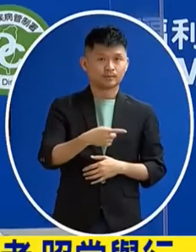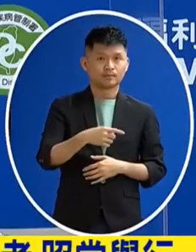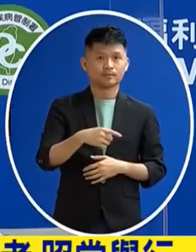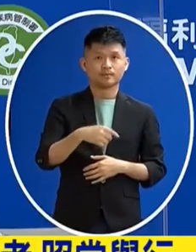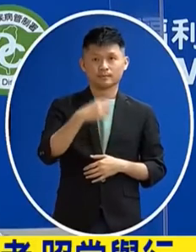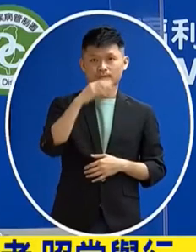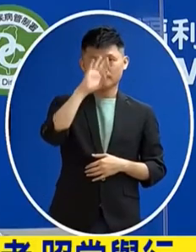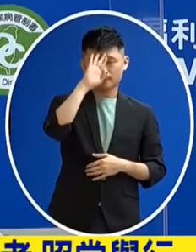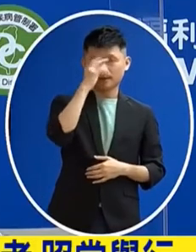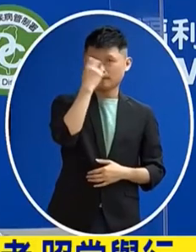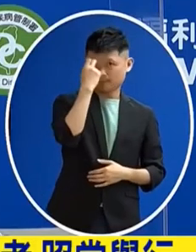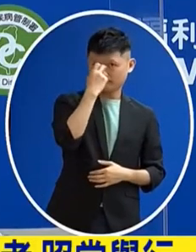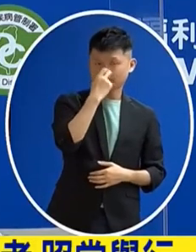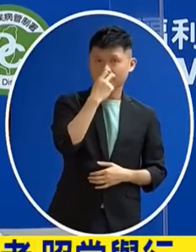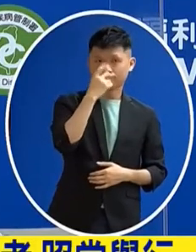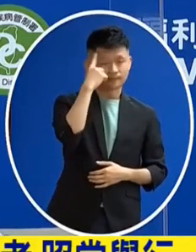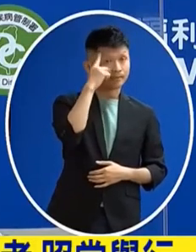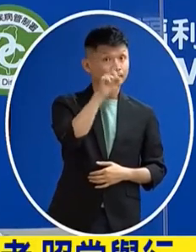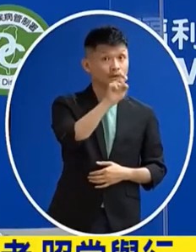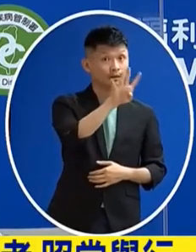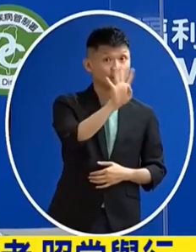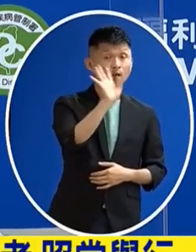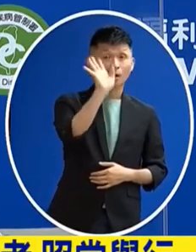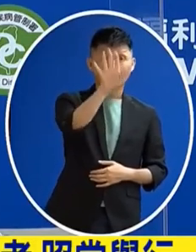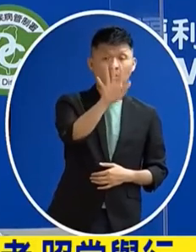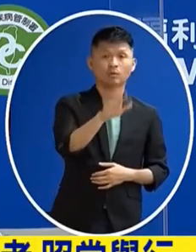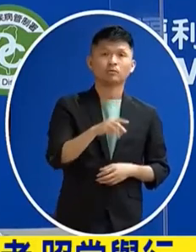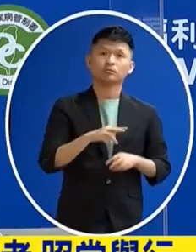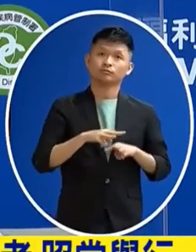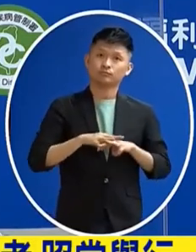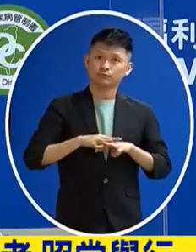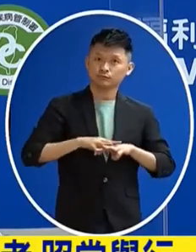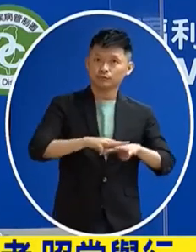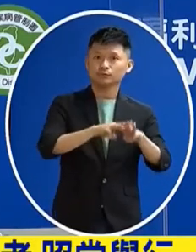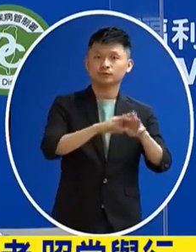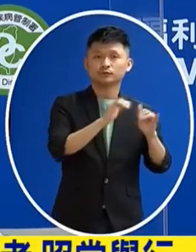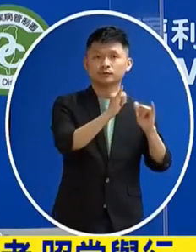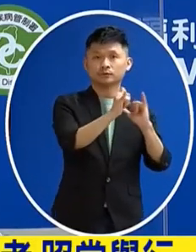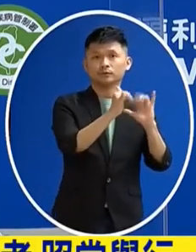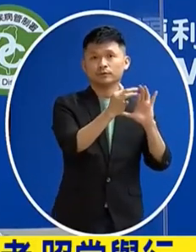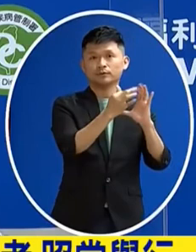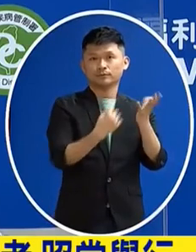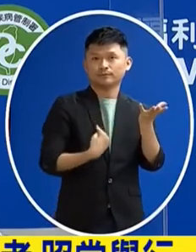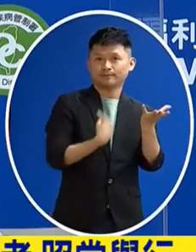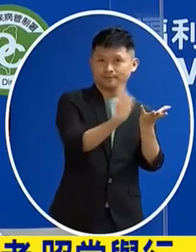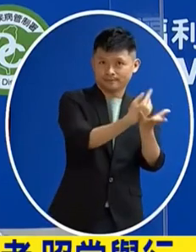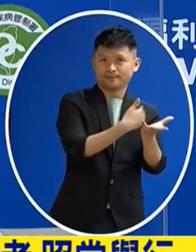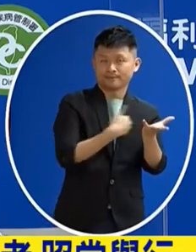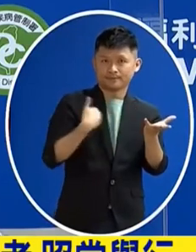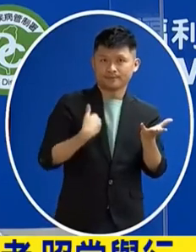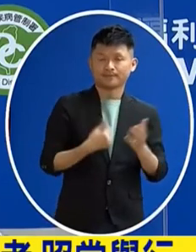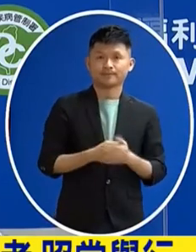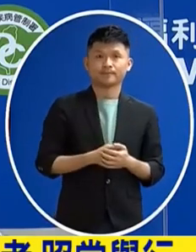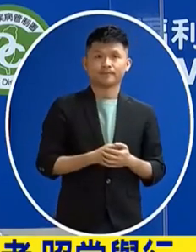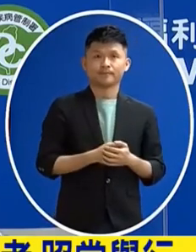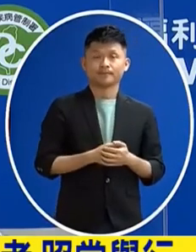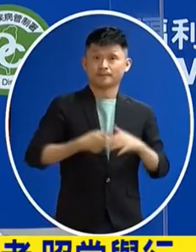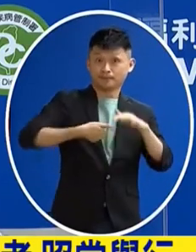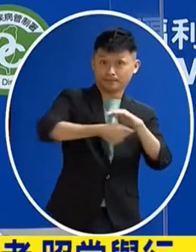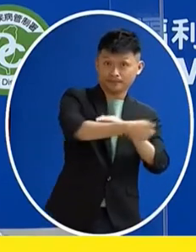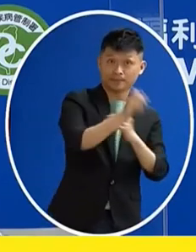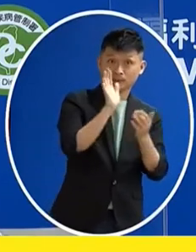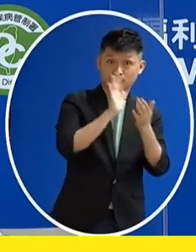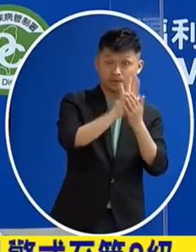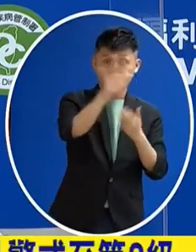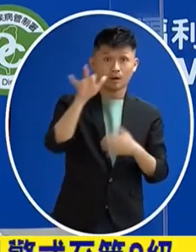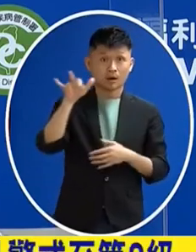检疫期，好，那14天之后，那就可以出到好进到社区里面去。那我们希望他进到社区里面，我希